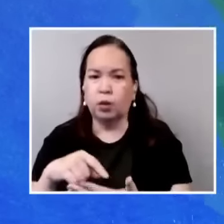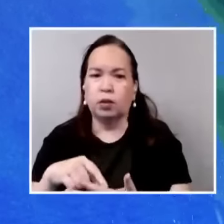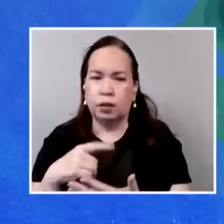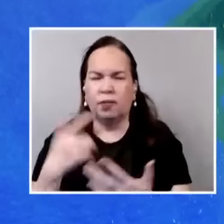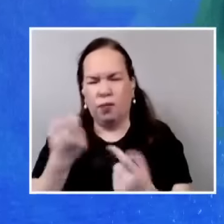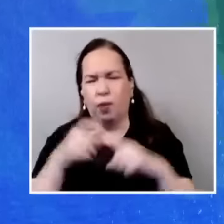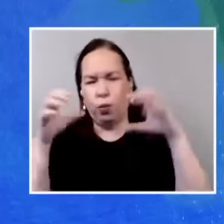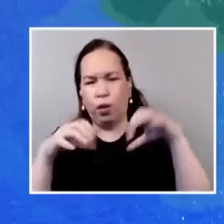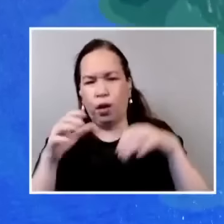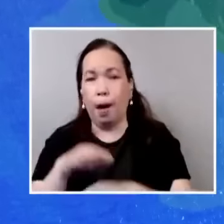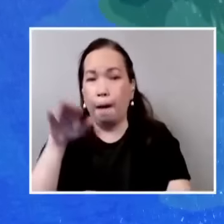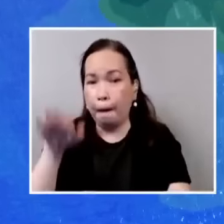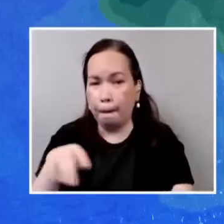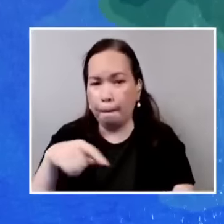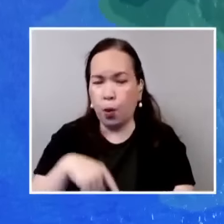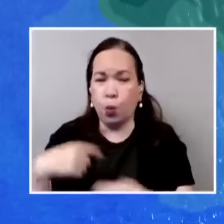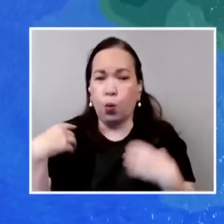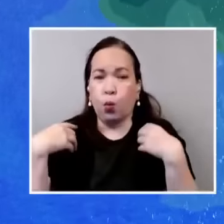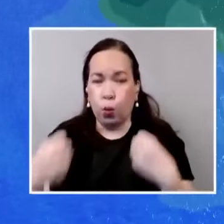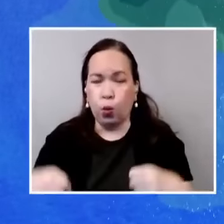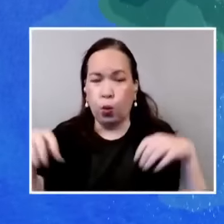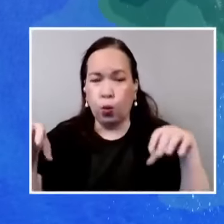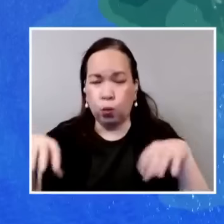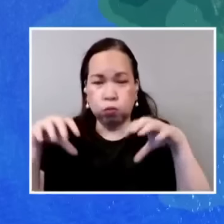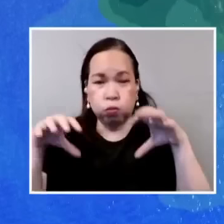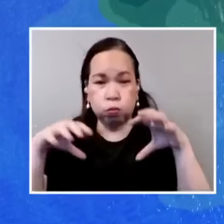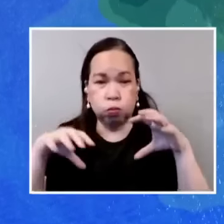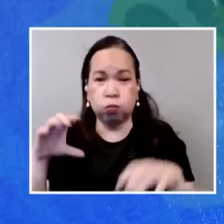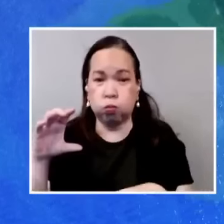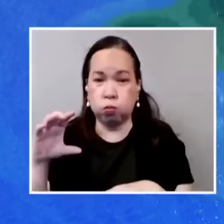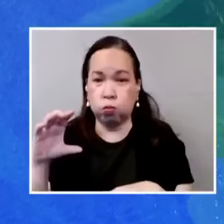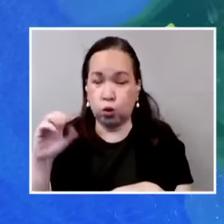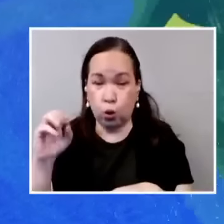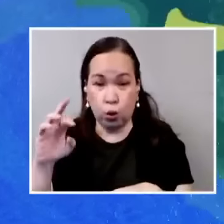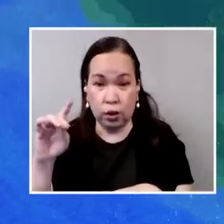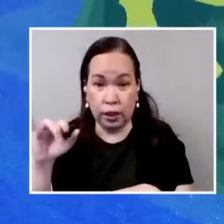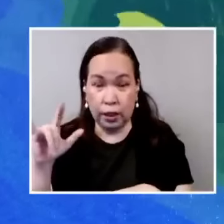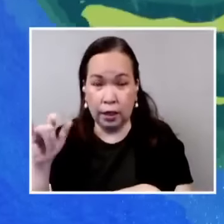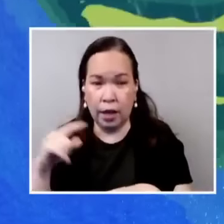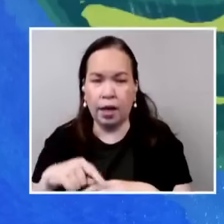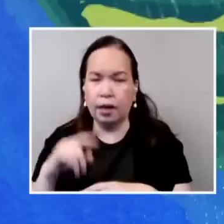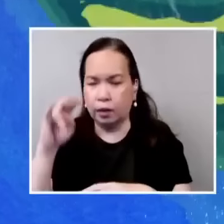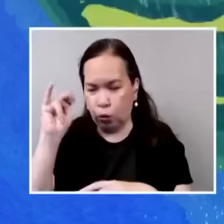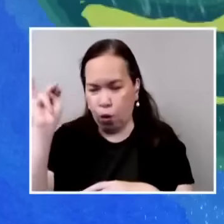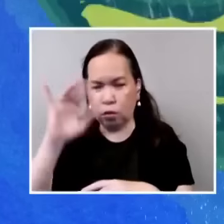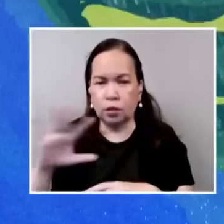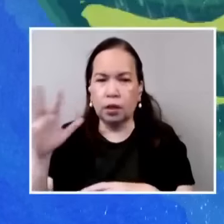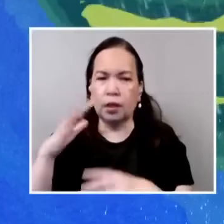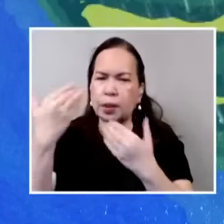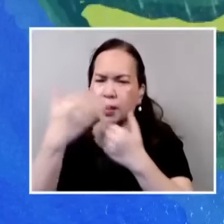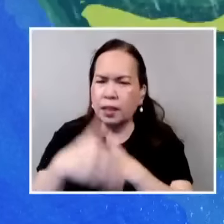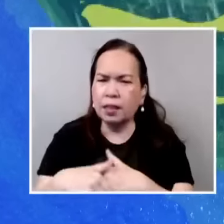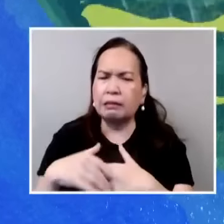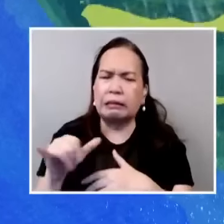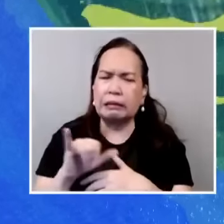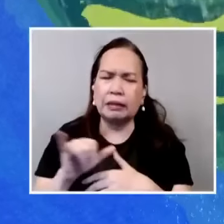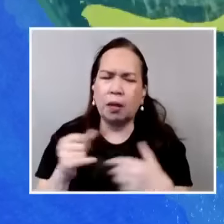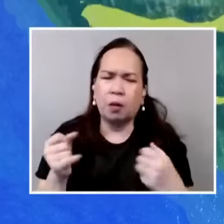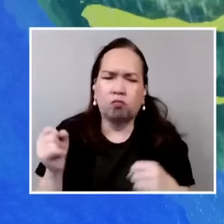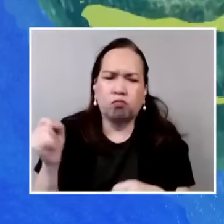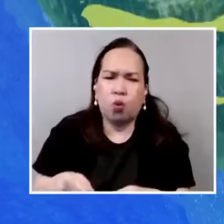hanggang hapon, malalakas na ang ulan sa Cordillera at sa Ilocos Region. At sa gabi, matinding ulan ang mararanasan sa mga lugar na posibleng daanan ng